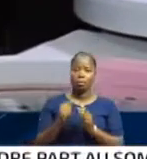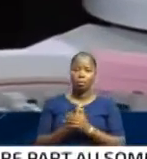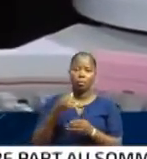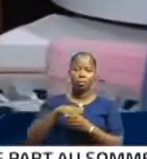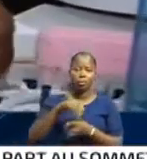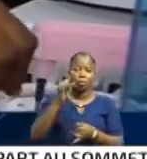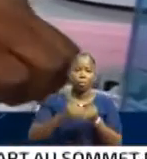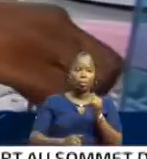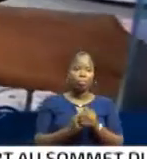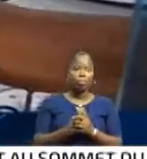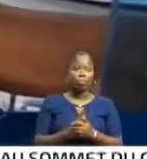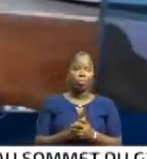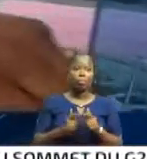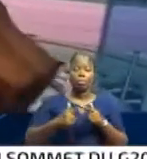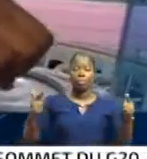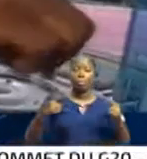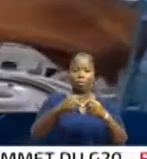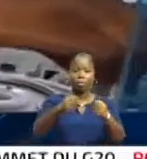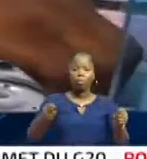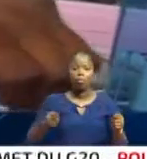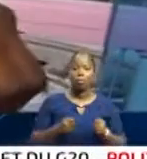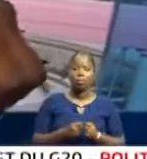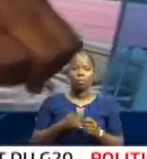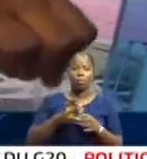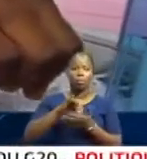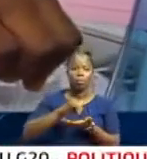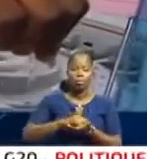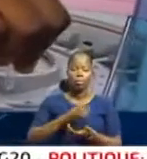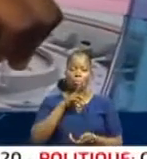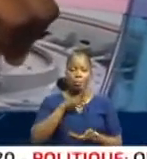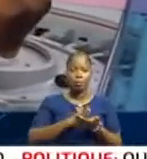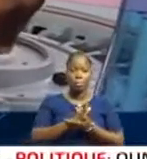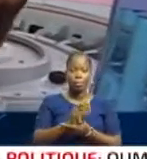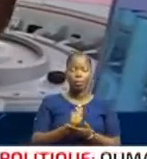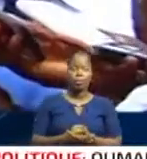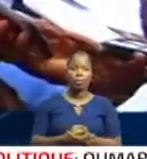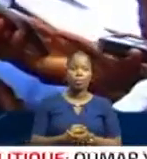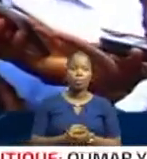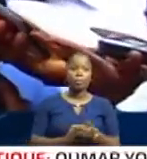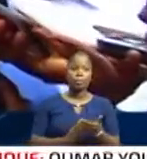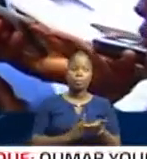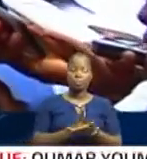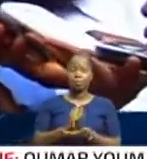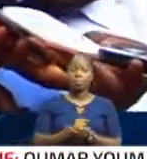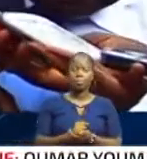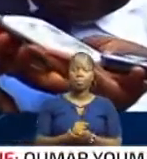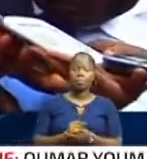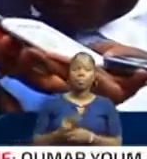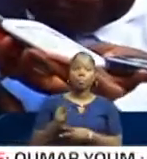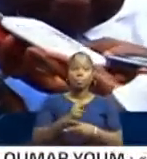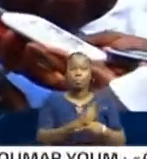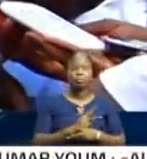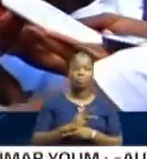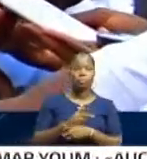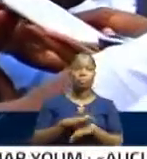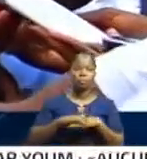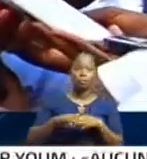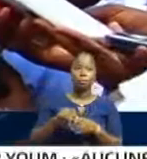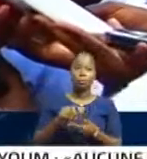que l'étendue du territoire plus s'acquitter mais ce bien précieux aussi un dispositif de sécurisation du sang crois que c'est surtout ça